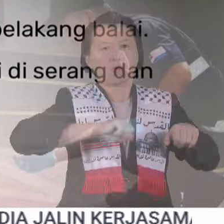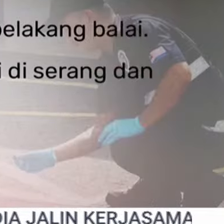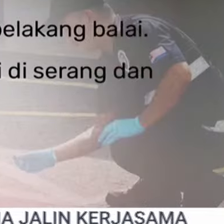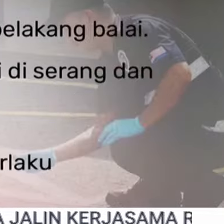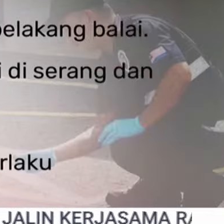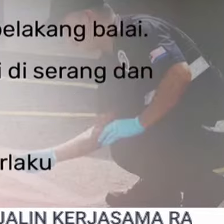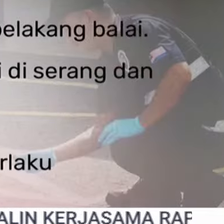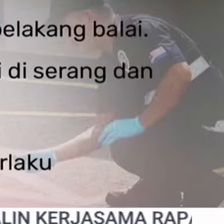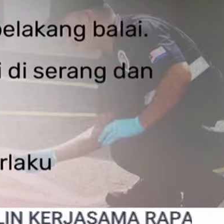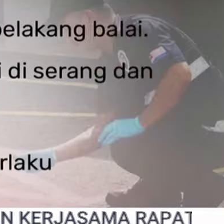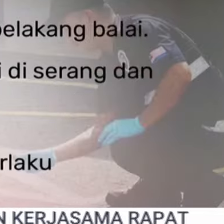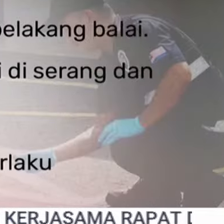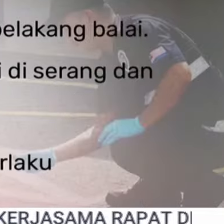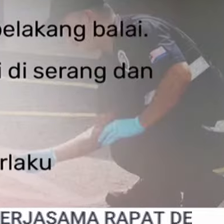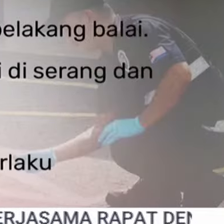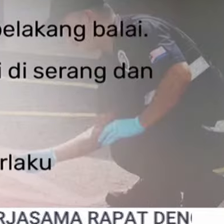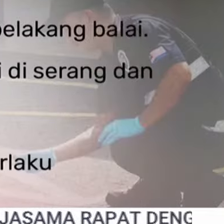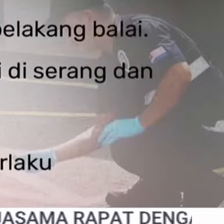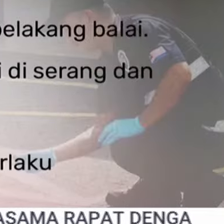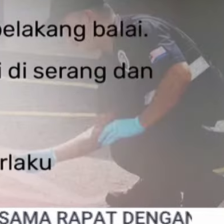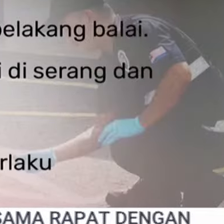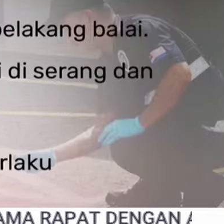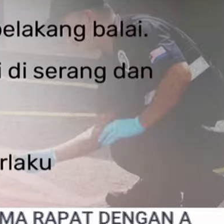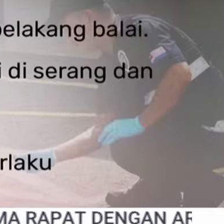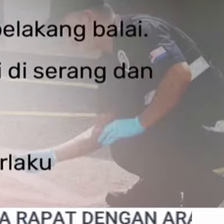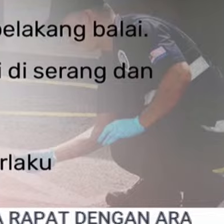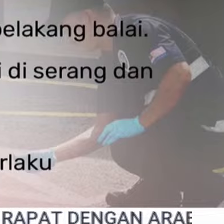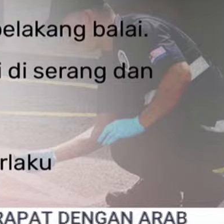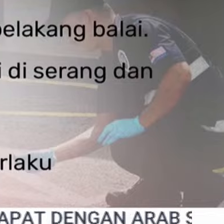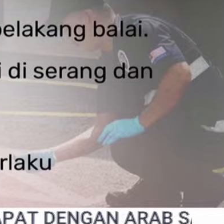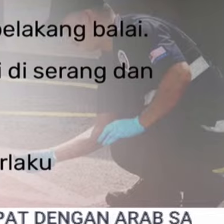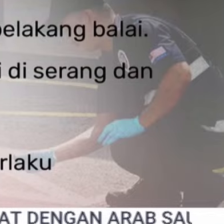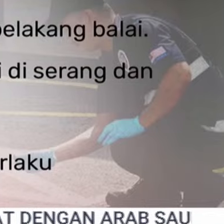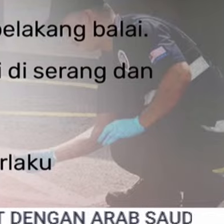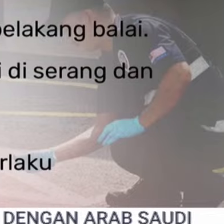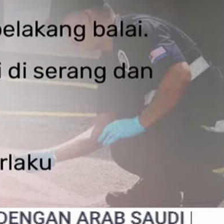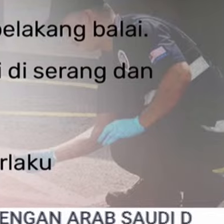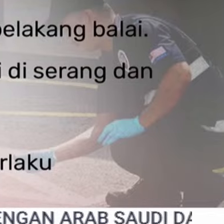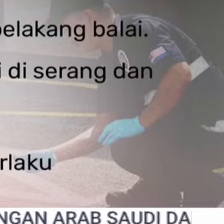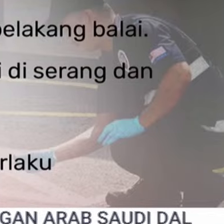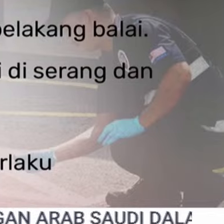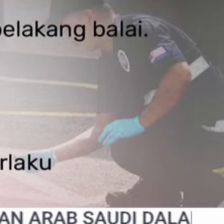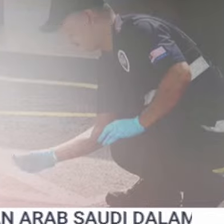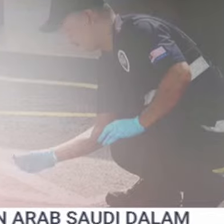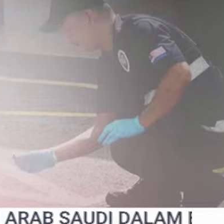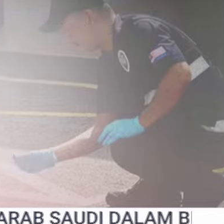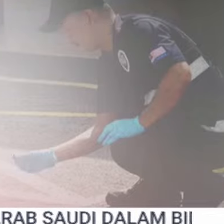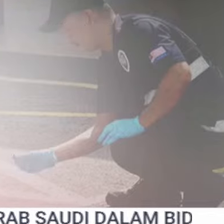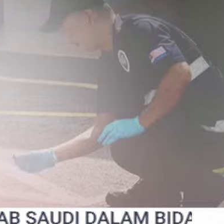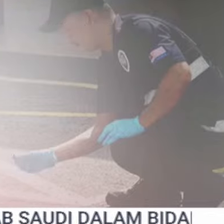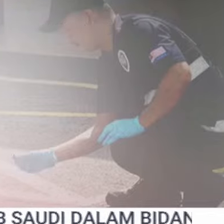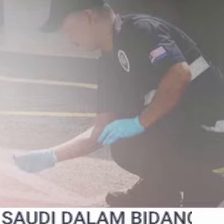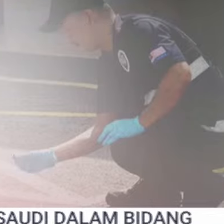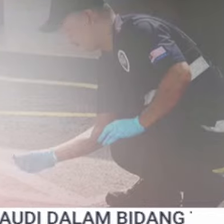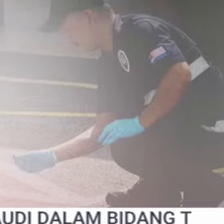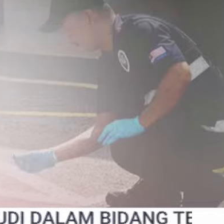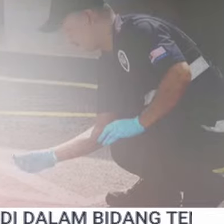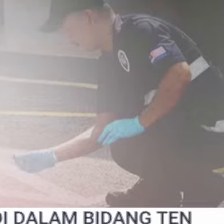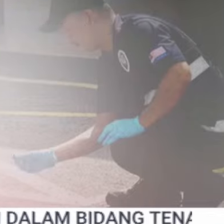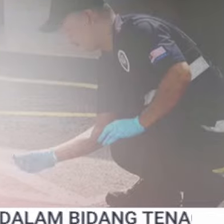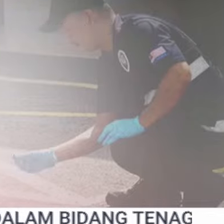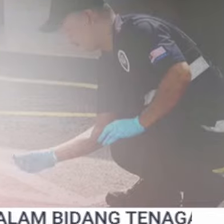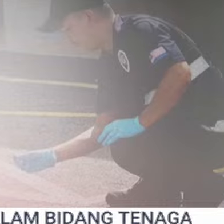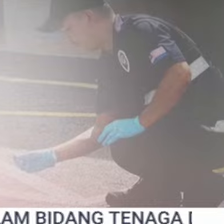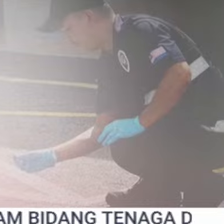bahagian belakang balai. Seorang anggota polis ke bahagian belakang balai untuk memeriksa, namun diserang dan ditetak mati oleh